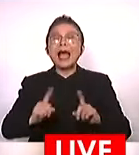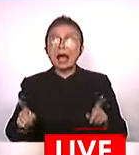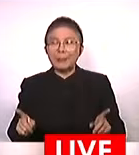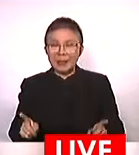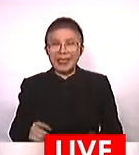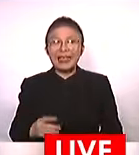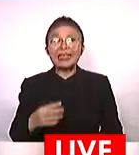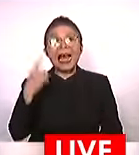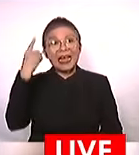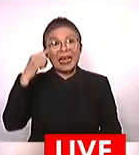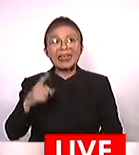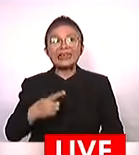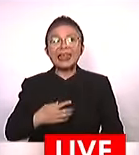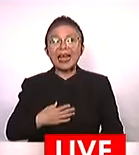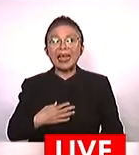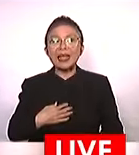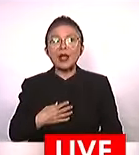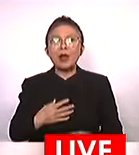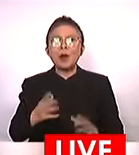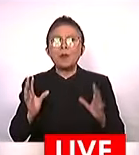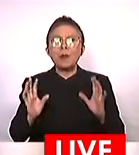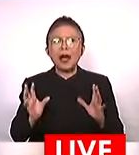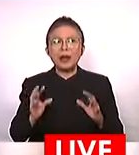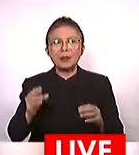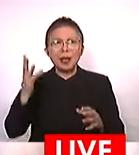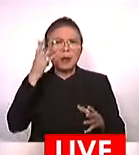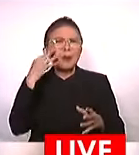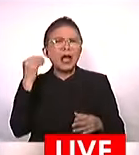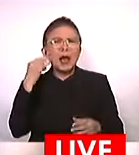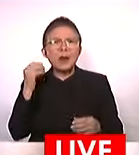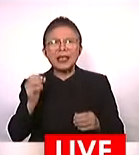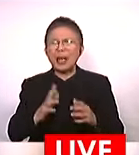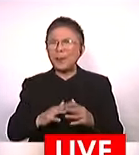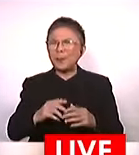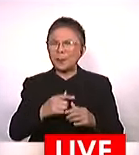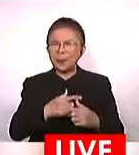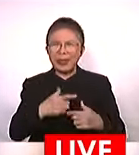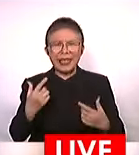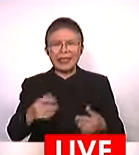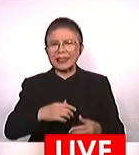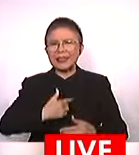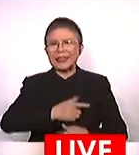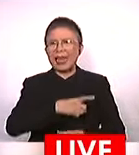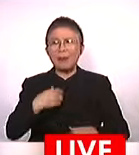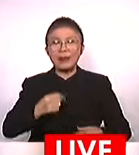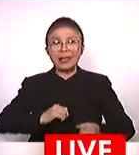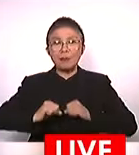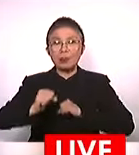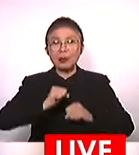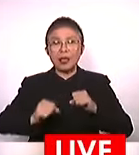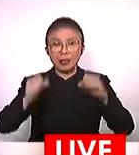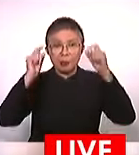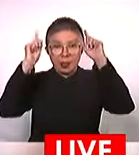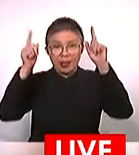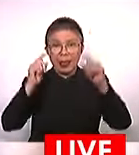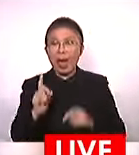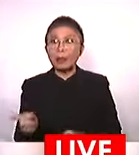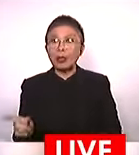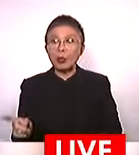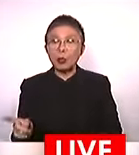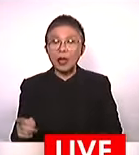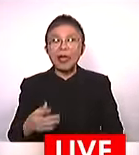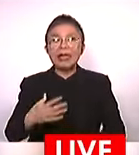tapi karena saya punya pelajaran yang penting Selama saya berjuang di politik Apa